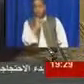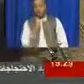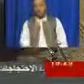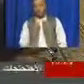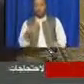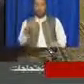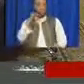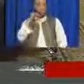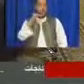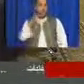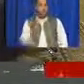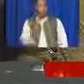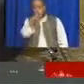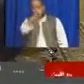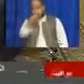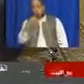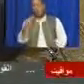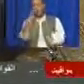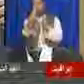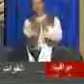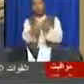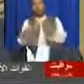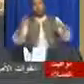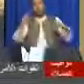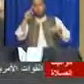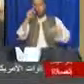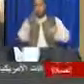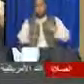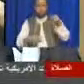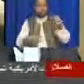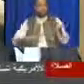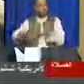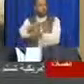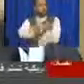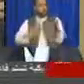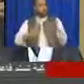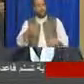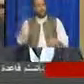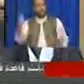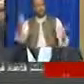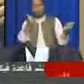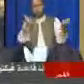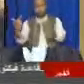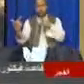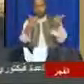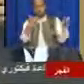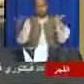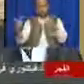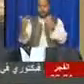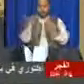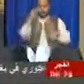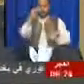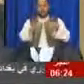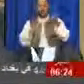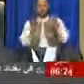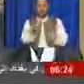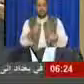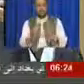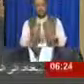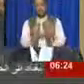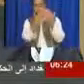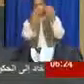فيتصدى لهم مجموعه من الشباب بالسلاح ويمنعونهم من هذا وطرف الاخر ايضا عنده سلاح وصار هناك قتال امام